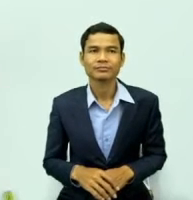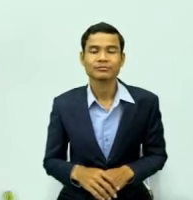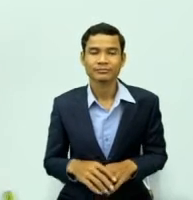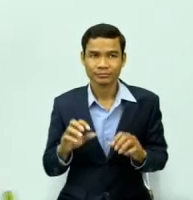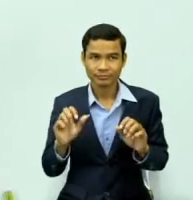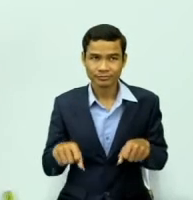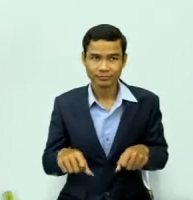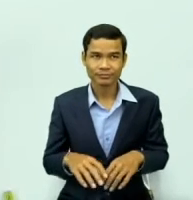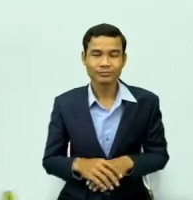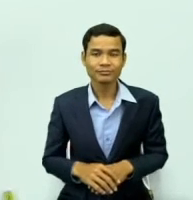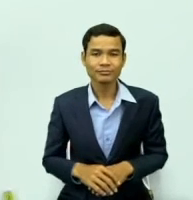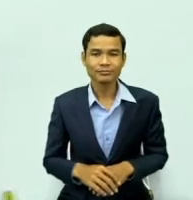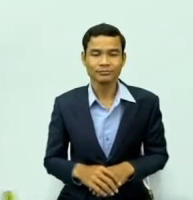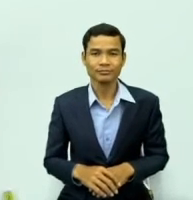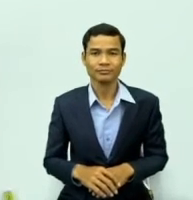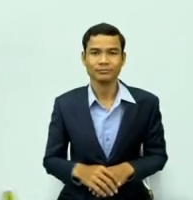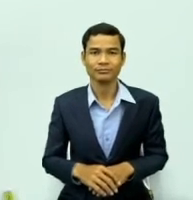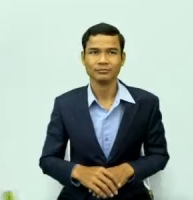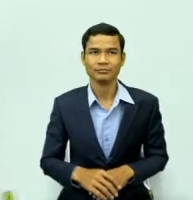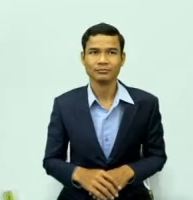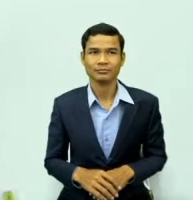chà